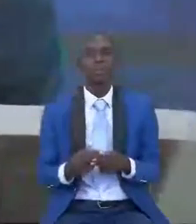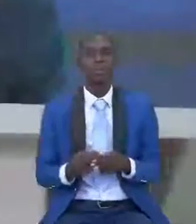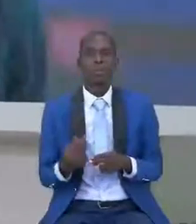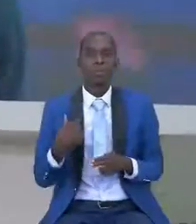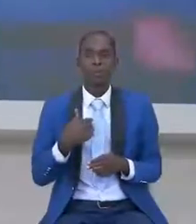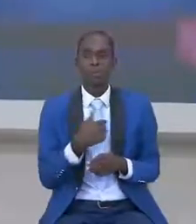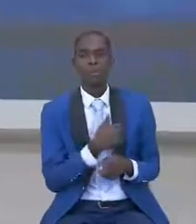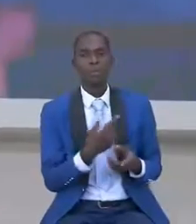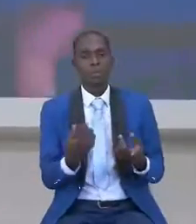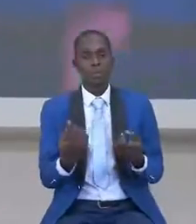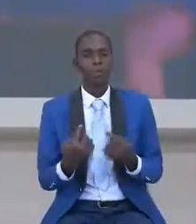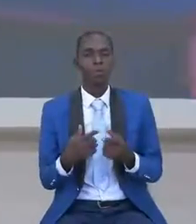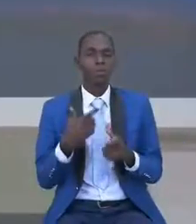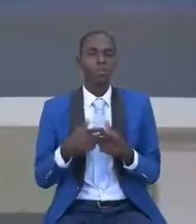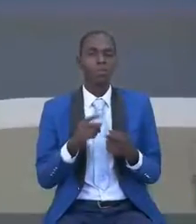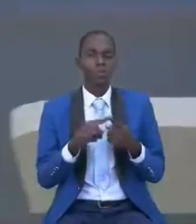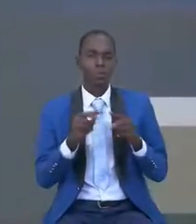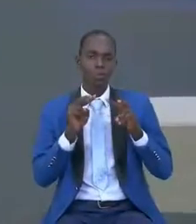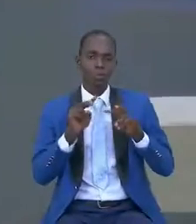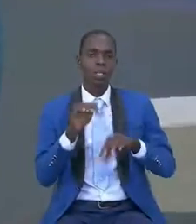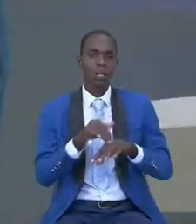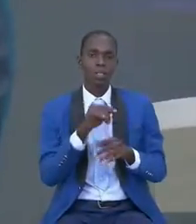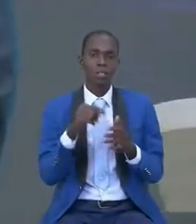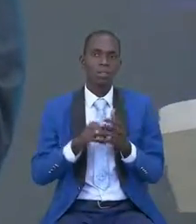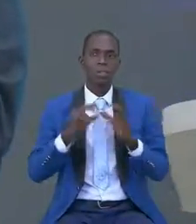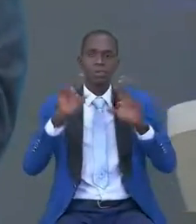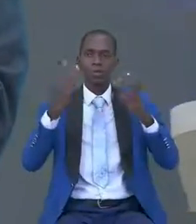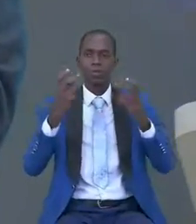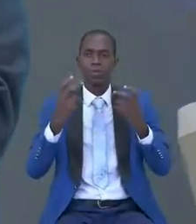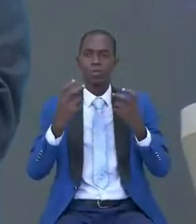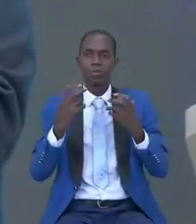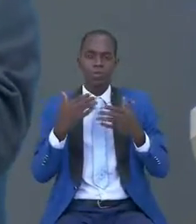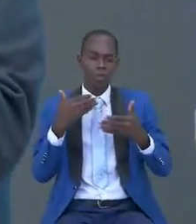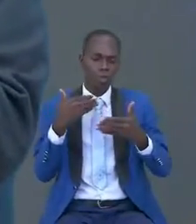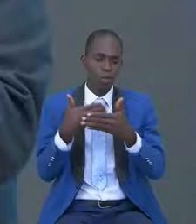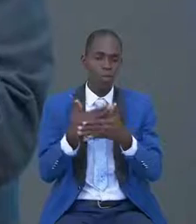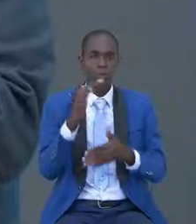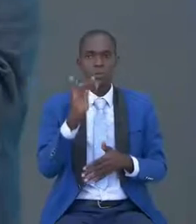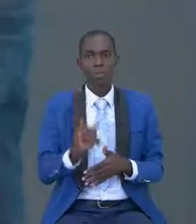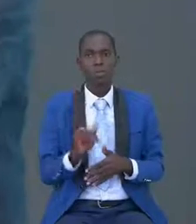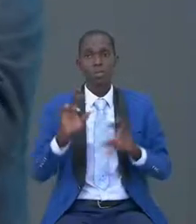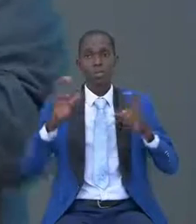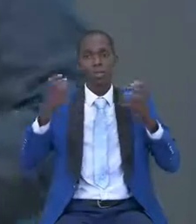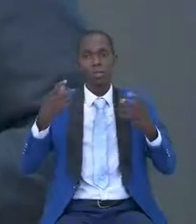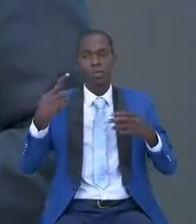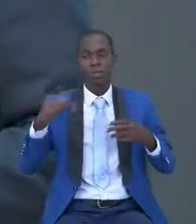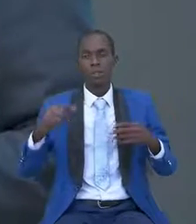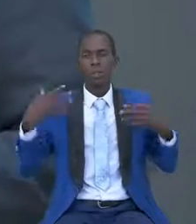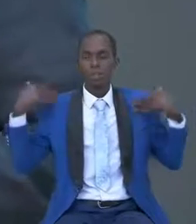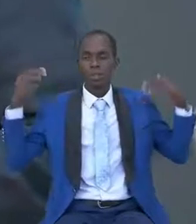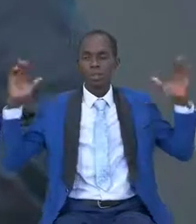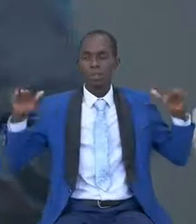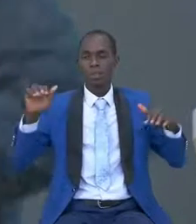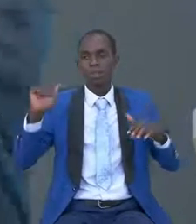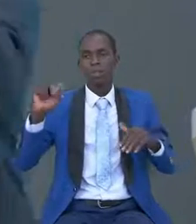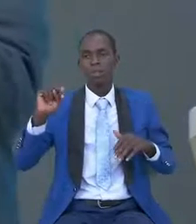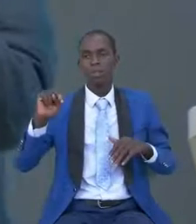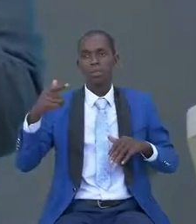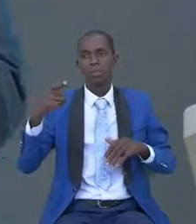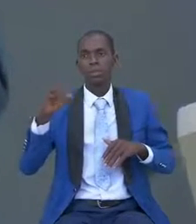Alors, nous venons considérer ce message de façon intime, la confirmation angélique et